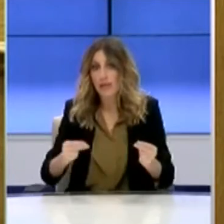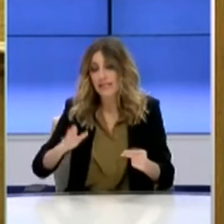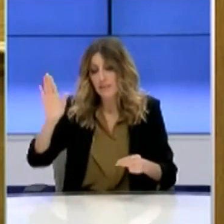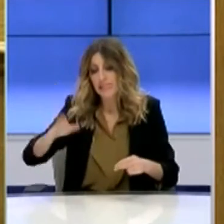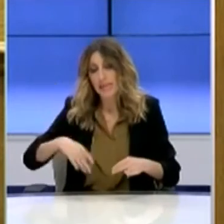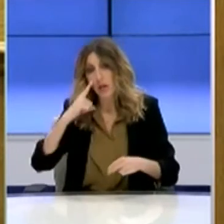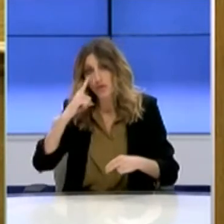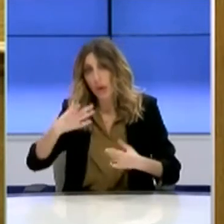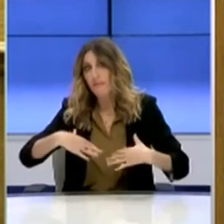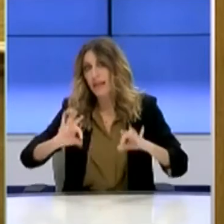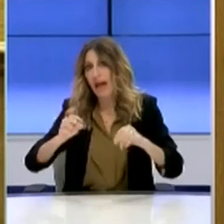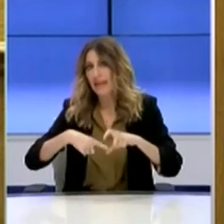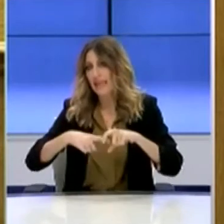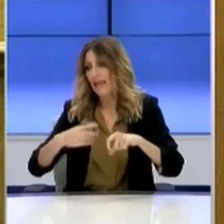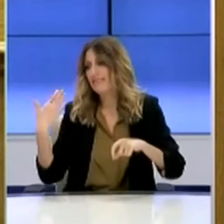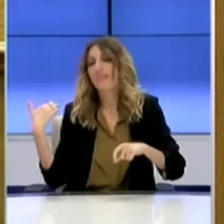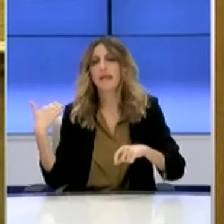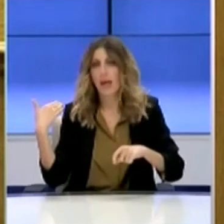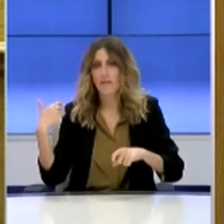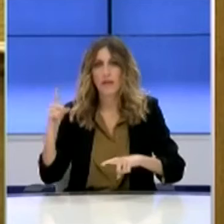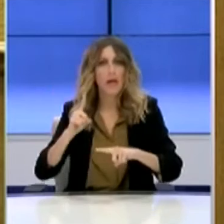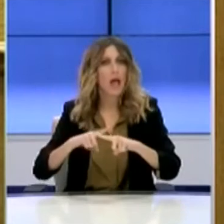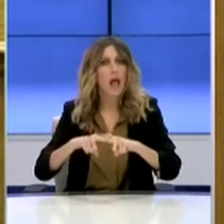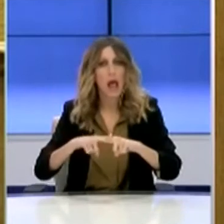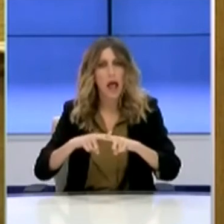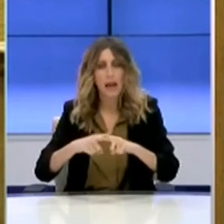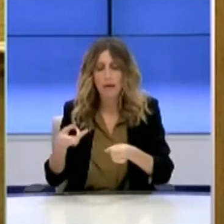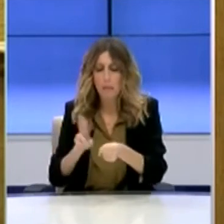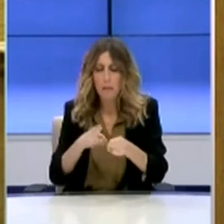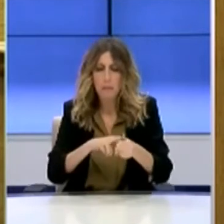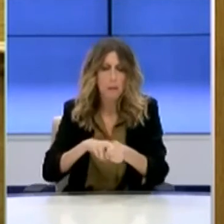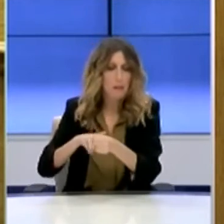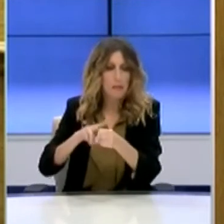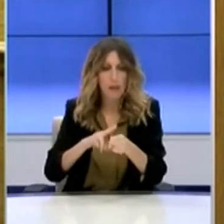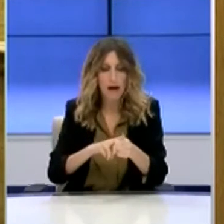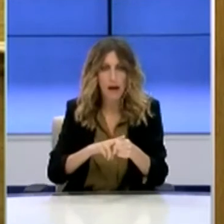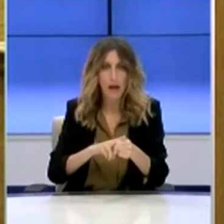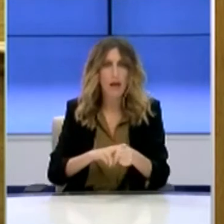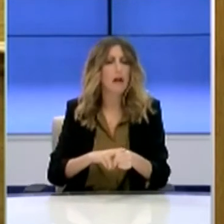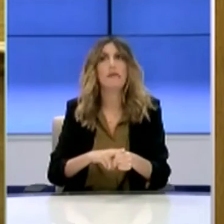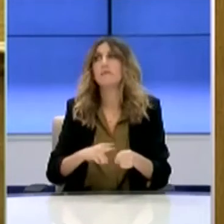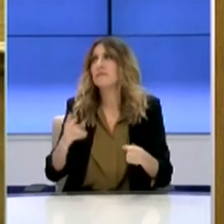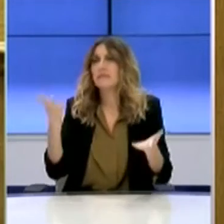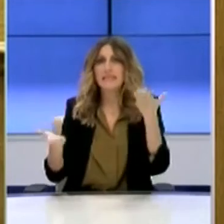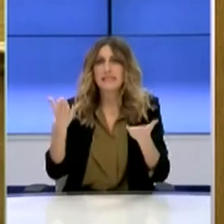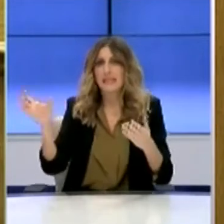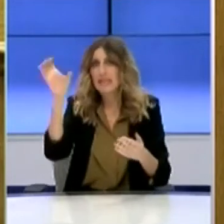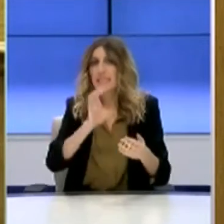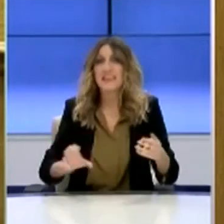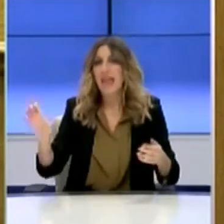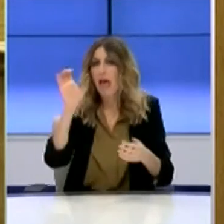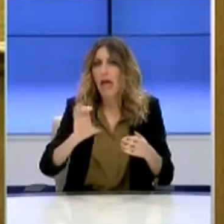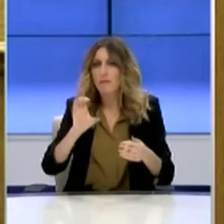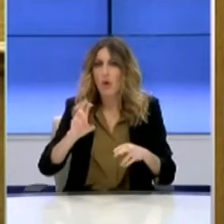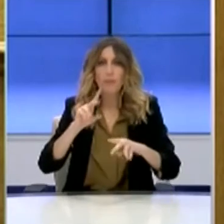Δεκέμβρη, να καταγράφει θλιβερή πρωτιά σε θανάτους ανά 100.000 πληθυσμού και 4 στους